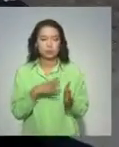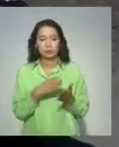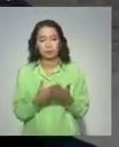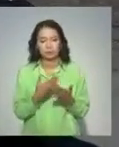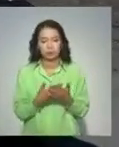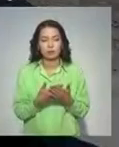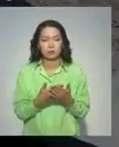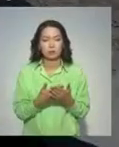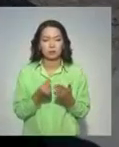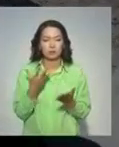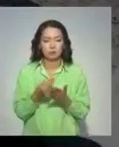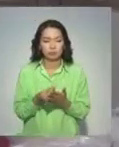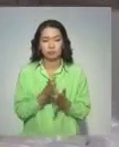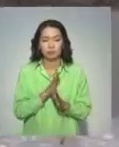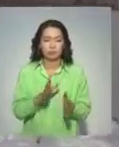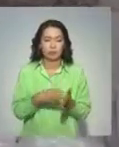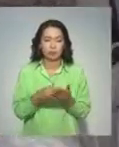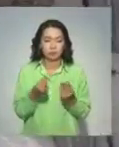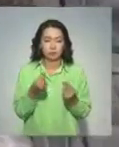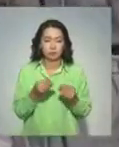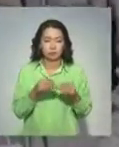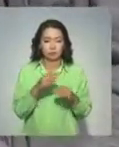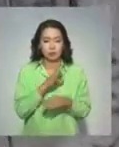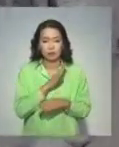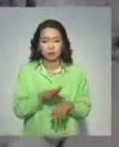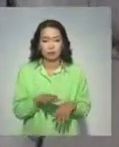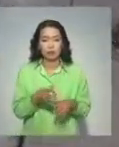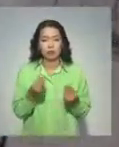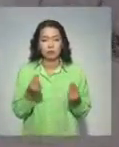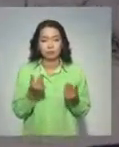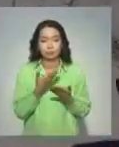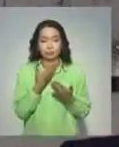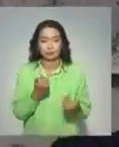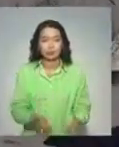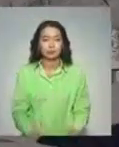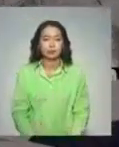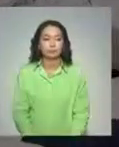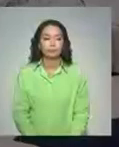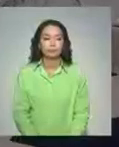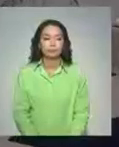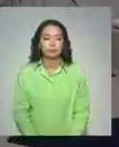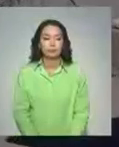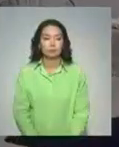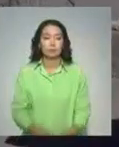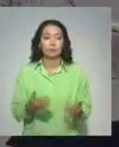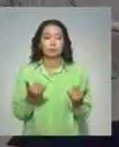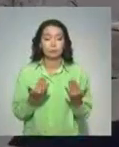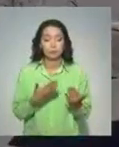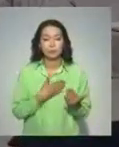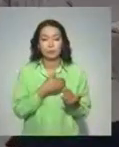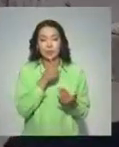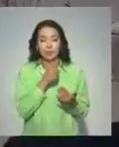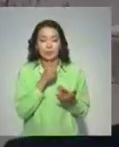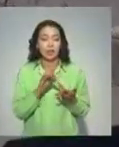төлеу керек, әлі жинай алмай жатырмыз. Келіңіздер, құрт аламыз, құрт, құрт бар, меркінің құрты. Дәл қазір мен